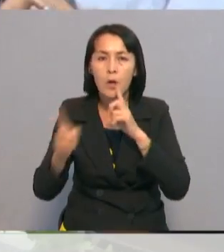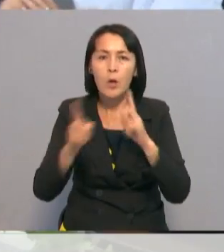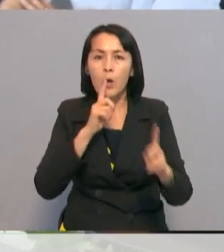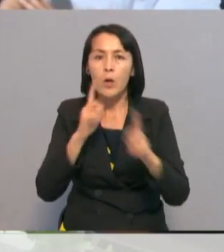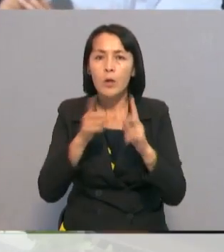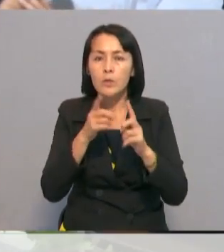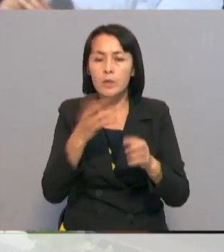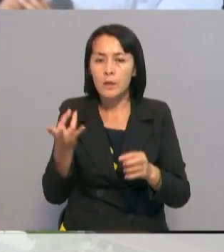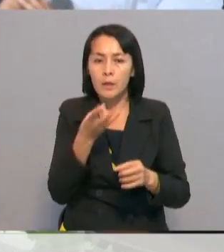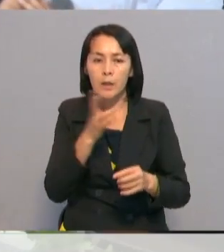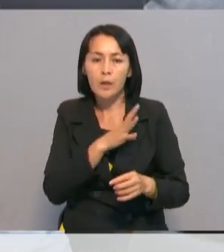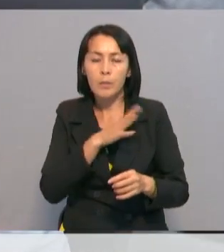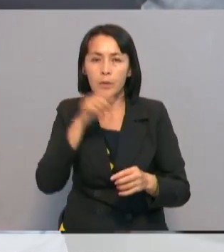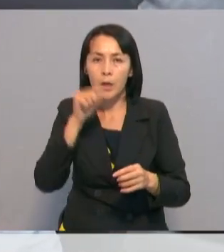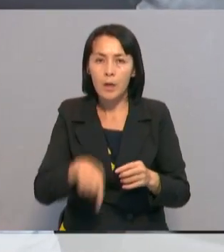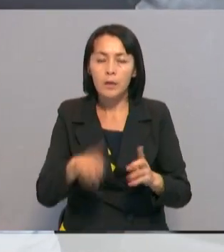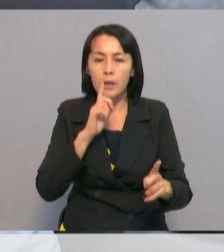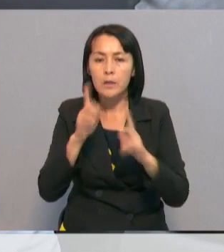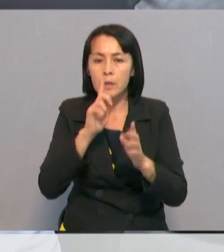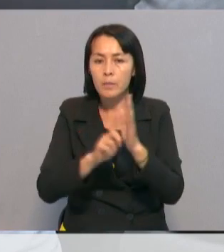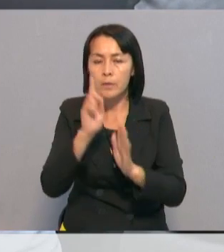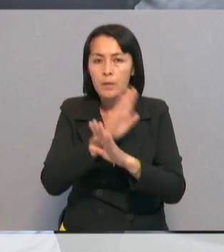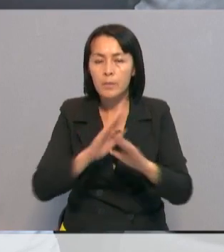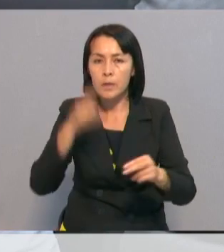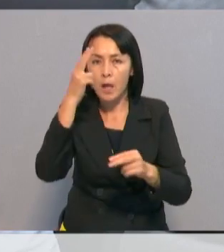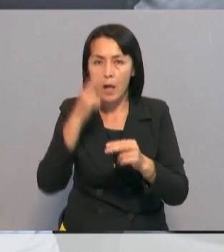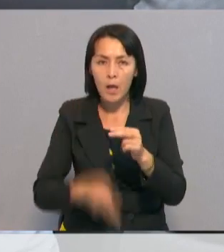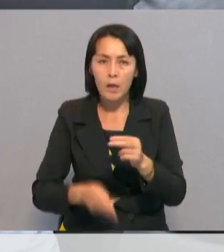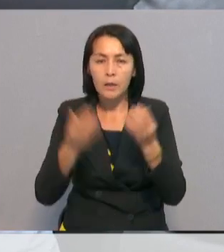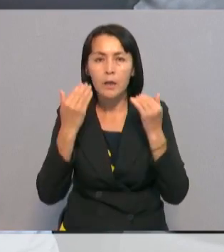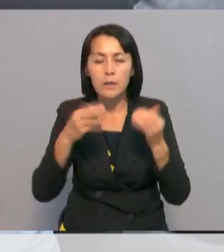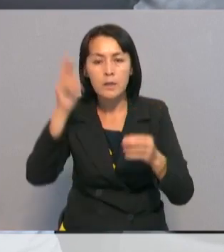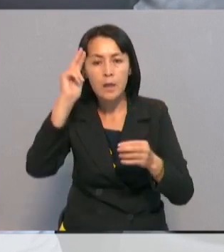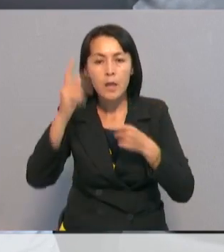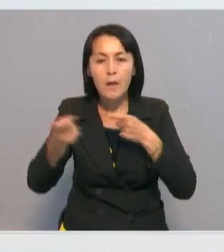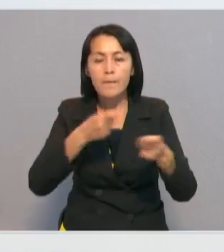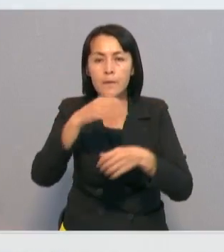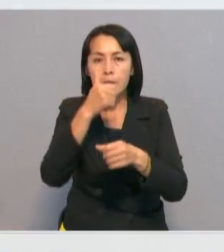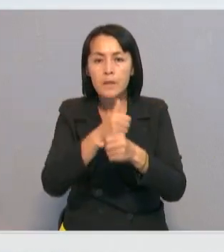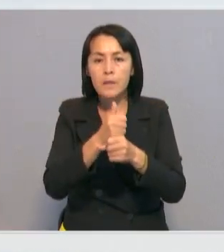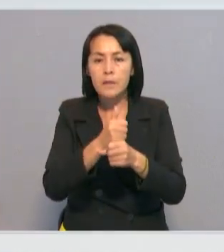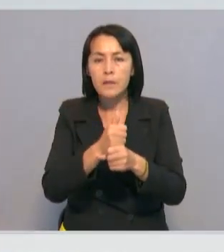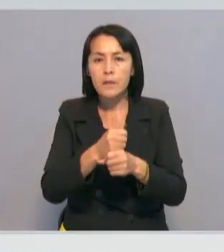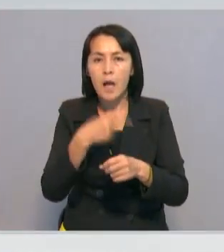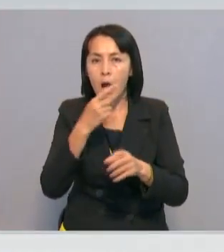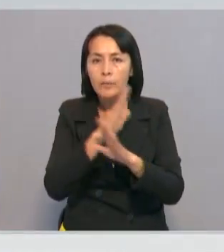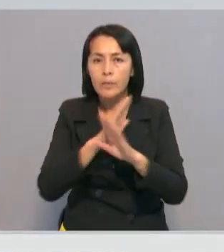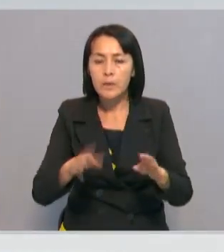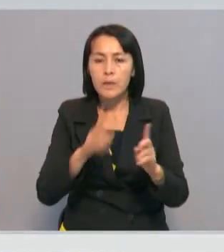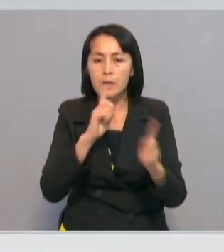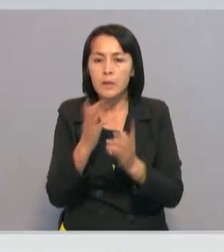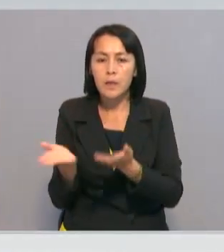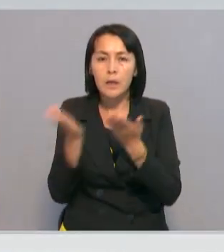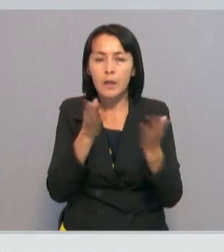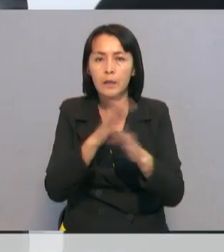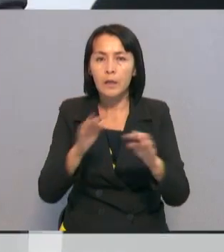кеңесте талқылануы керек еді. Алайда жиын басталмай жатып аяқталып қалды. Білім басқармасының басшысы еш ескертпестен жиынға